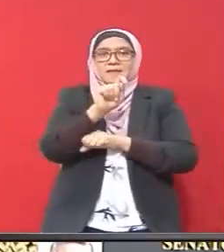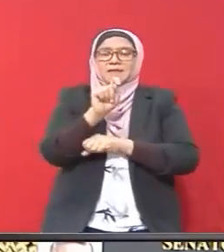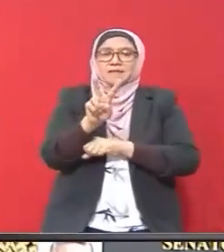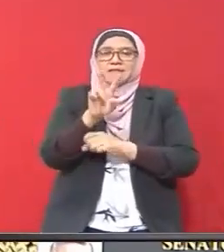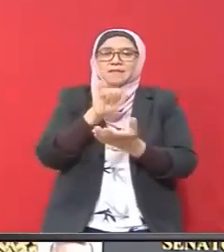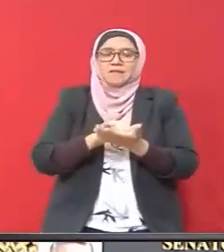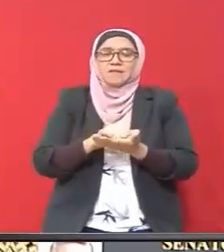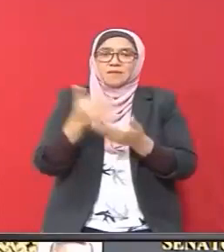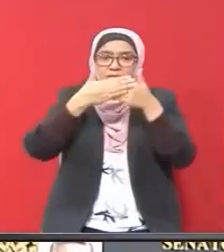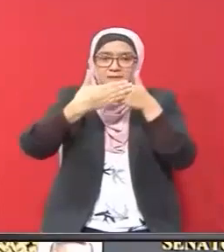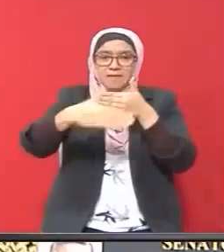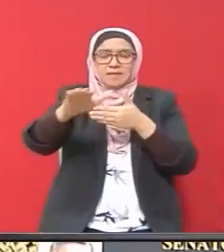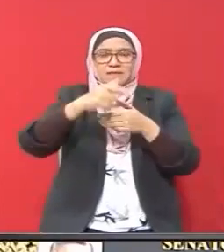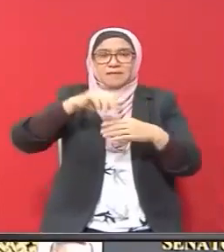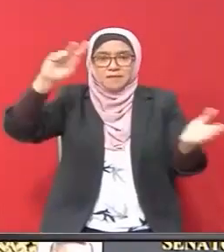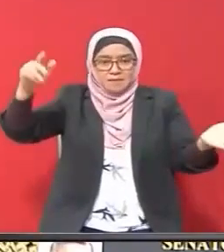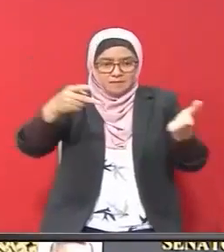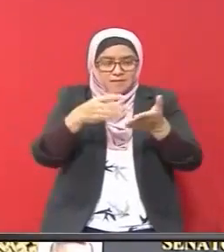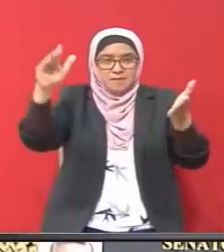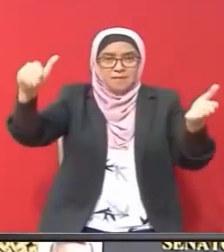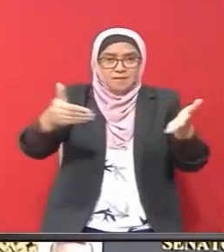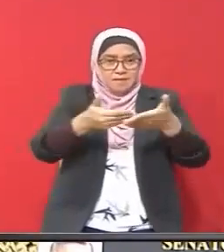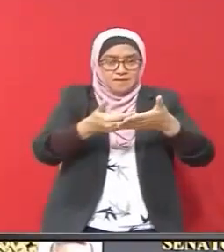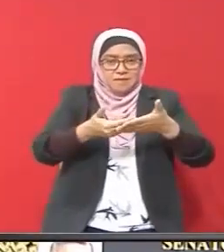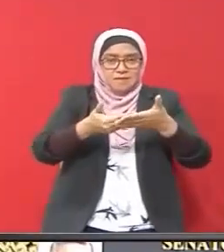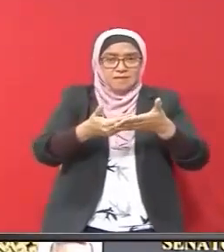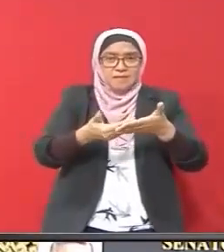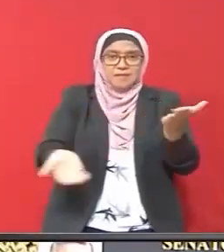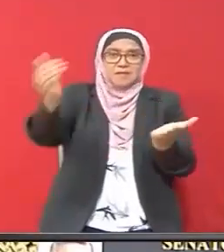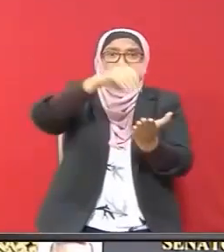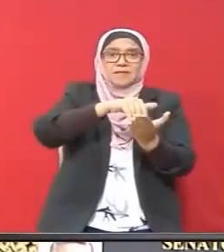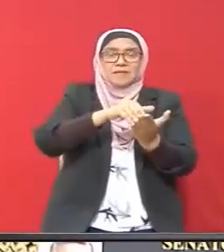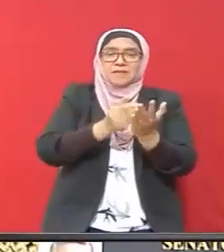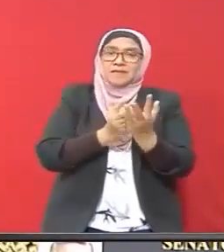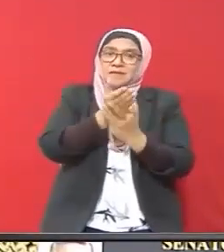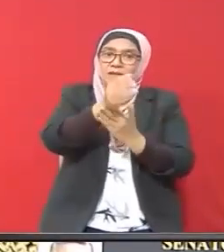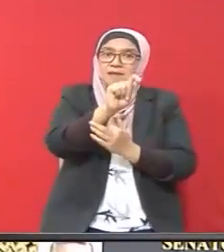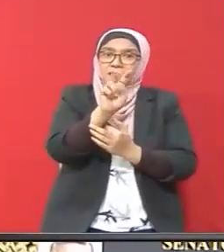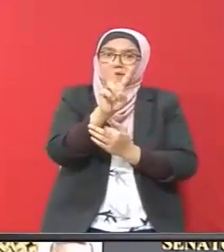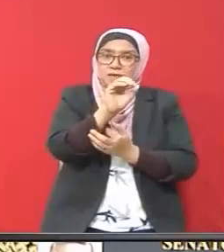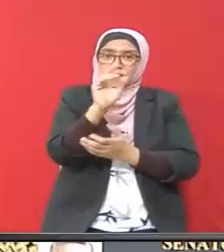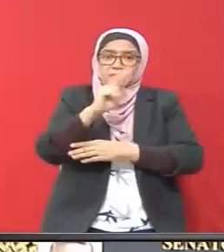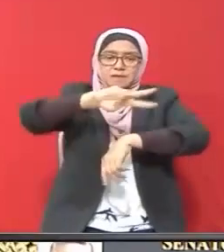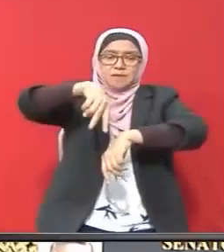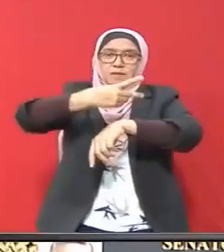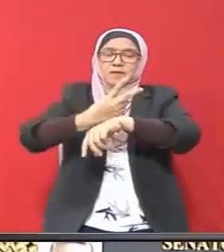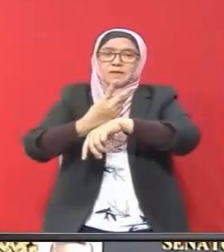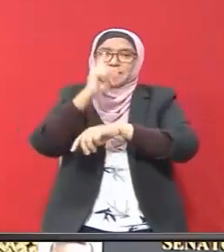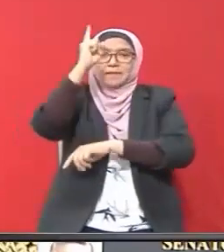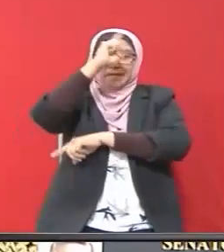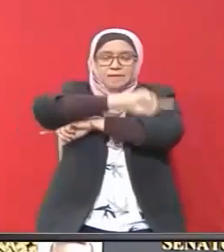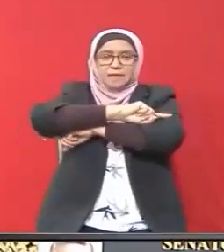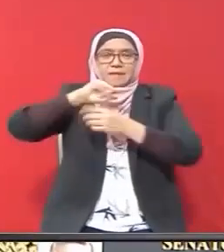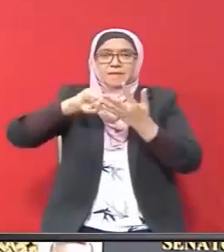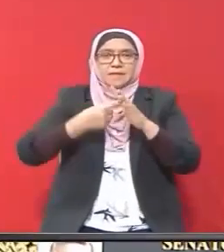diperkenalkan smule secara terestrial di saluran Tiwi Oke selama dua jam sehari mulai 6ft